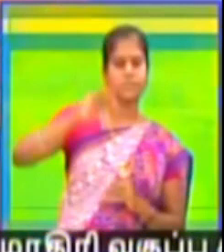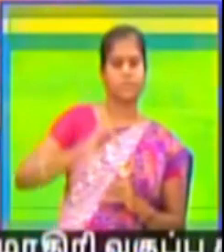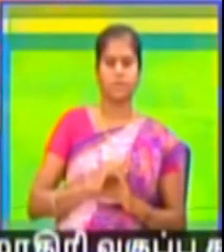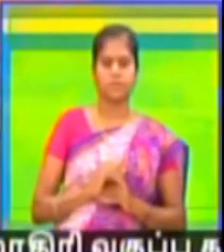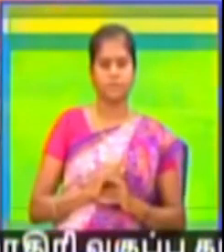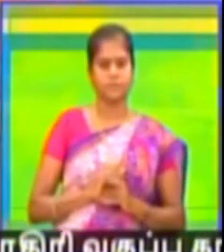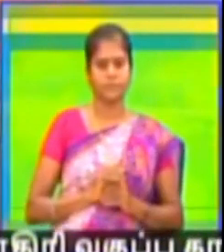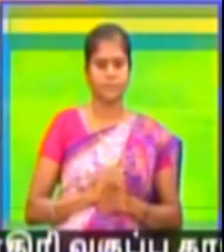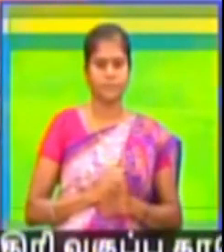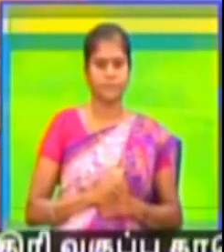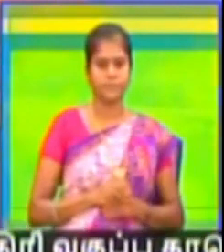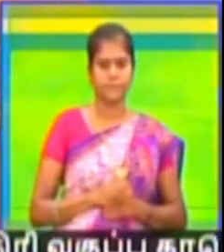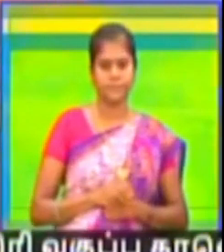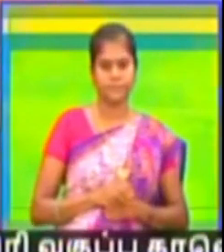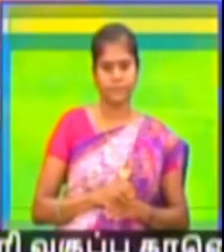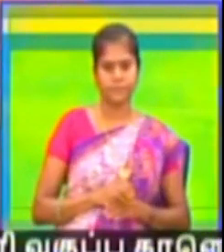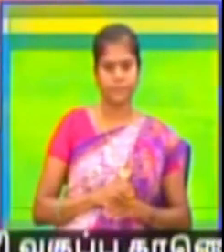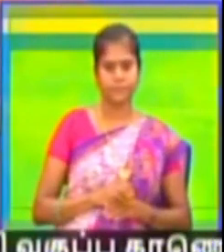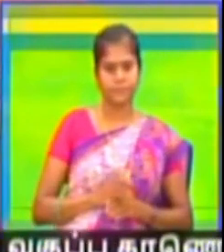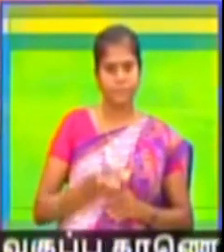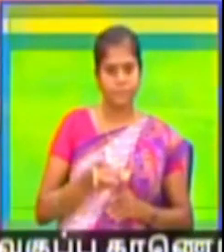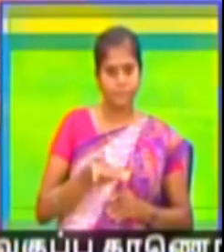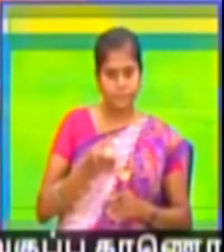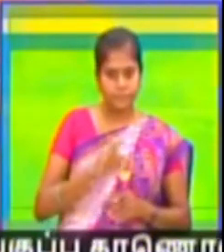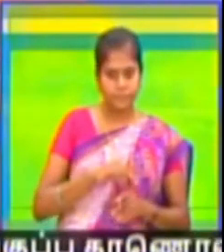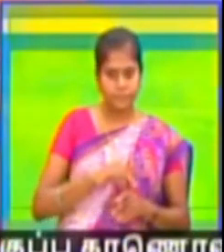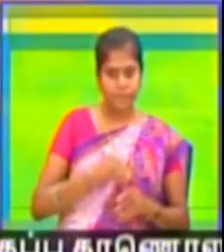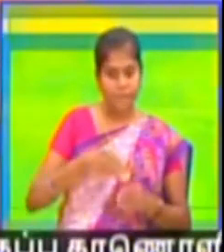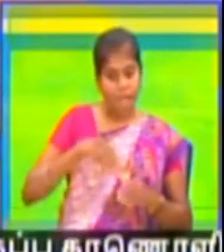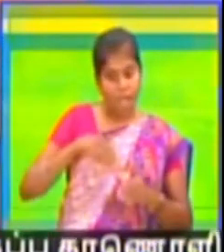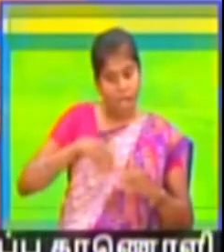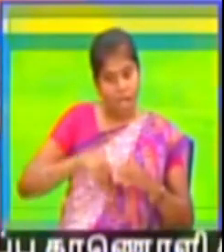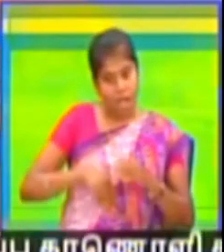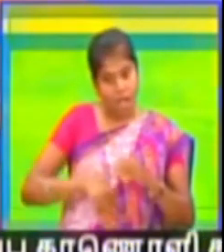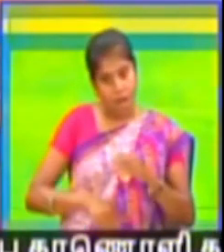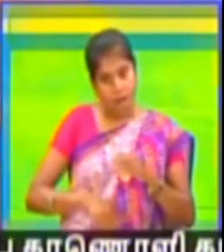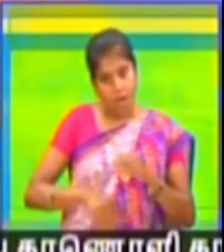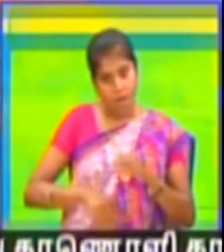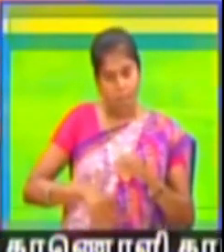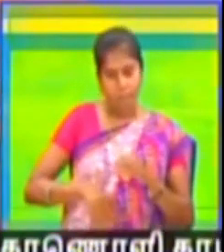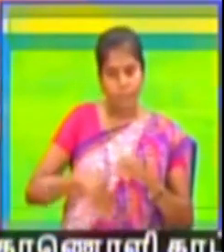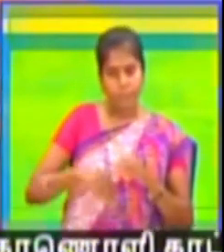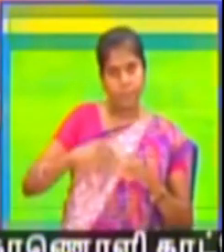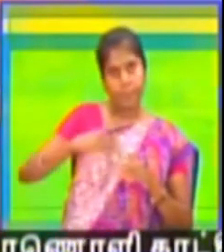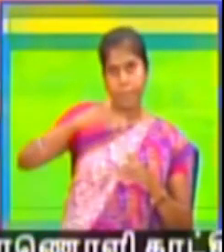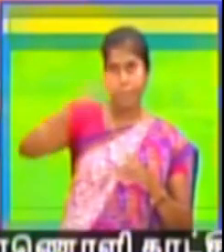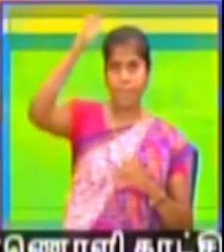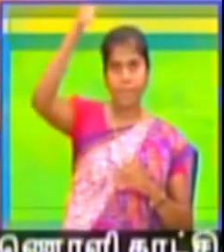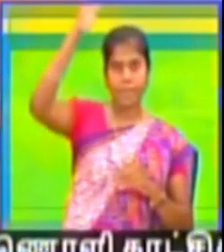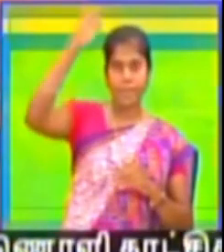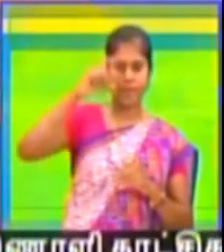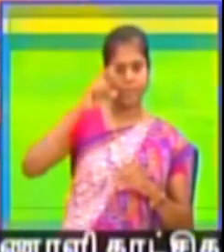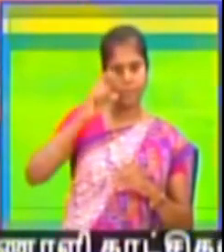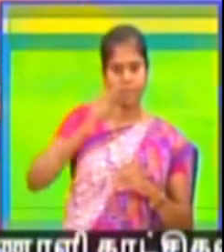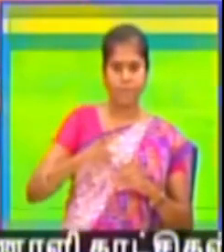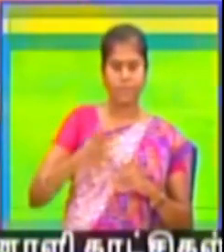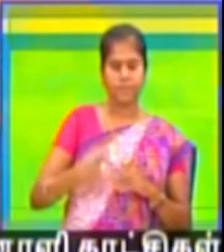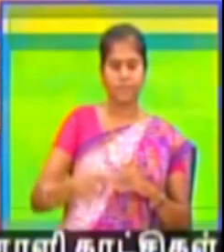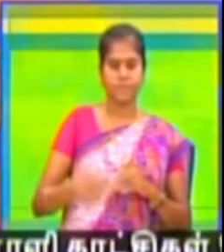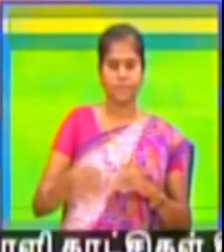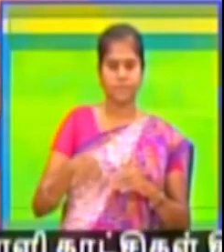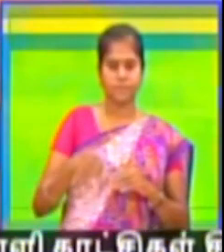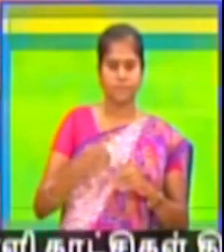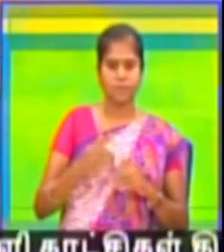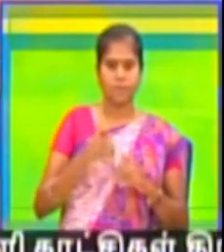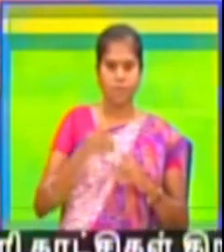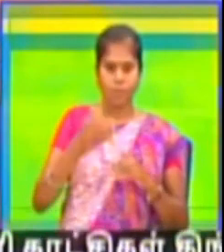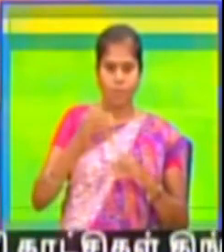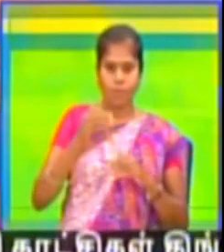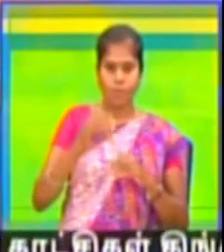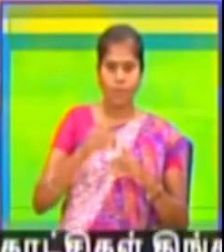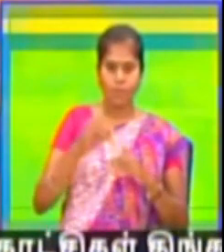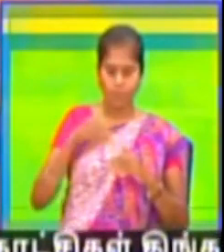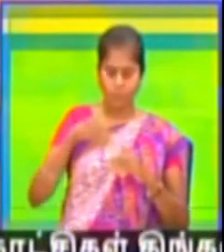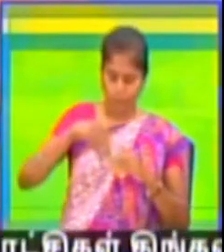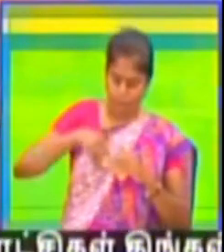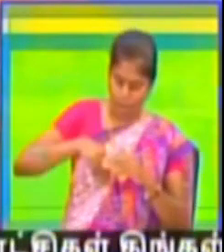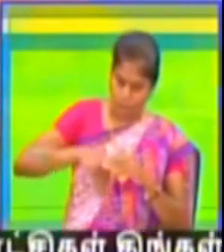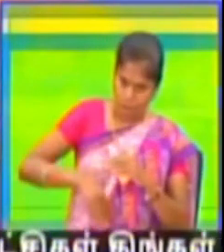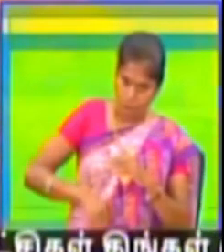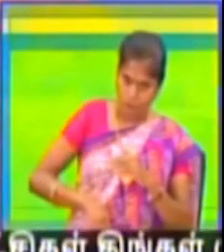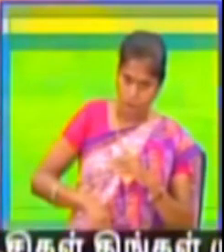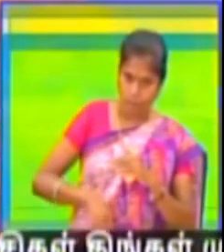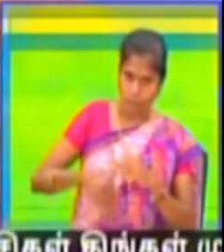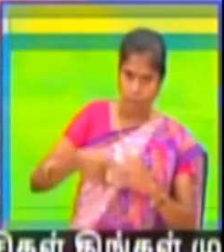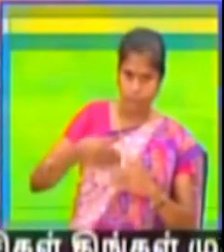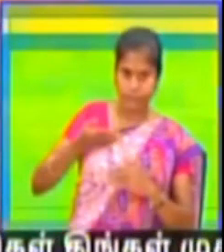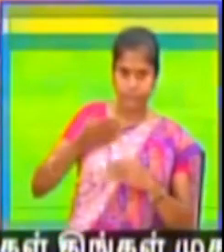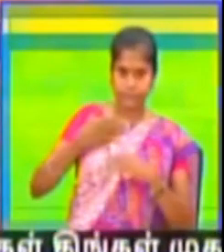கருதப்படுகிறது. அடுத்தபடியாக ஆழமான பகுதி, உயரமான பகுதி பார்த்துட்டோம் இல்லையா, அதுக்கடுத்து உயரம் குறைந்த பகுதியை தான் நம்ம ஆழமான பகுதின்னு சொல்கிறோம்.